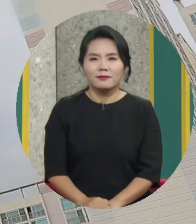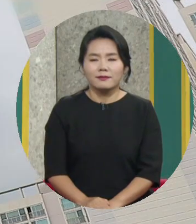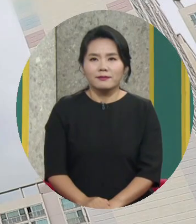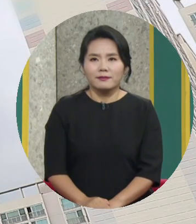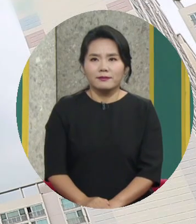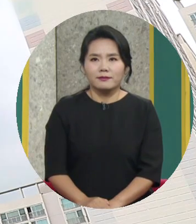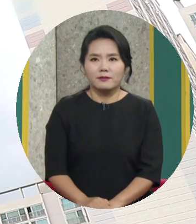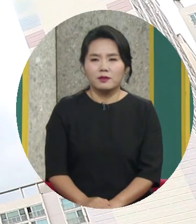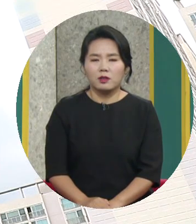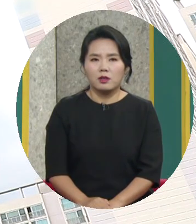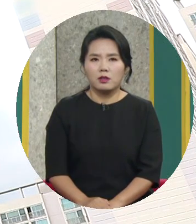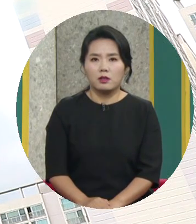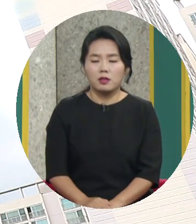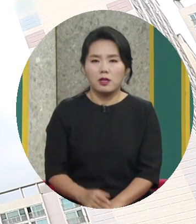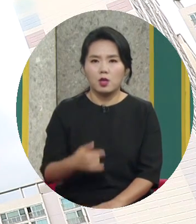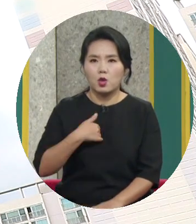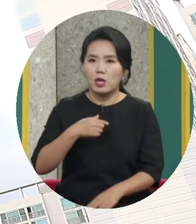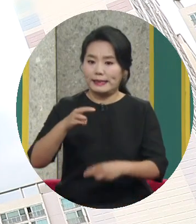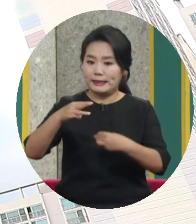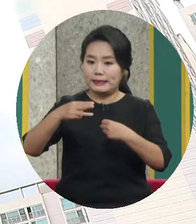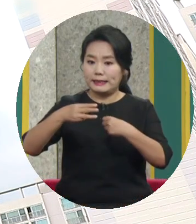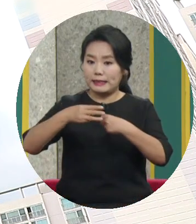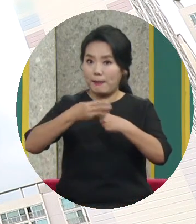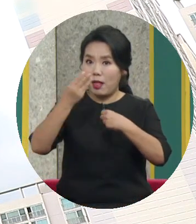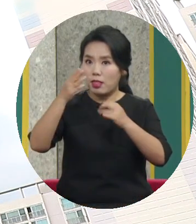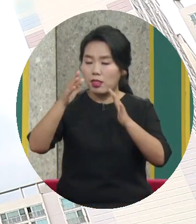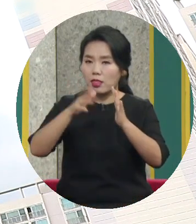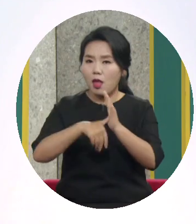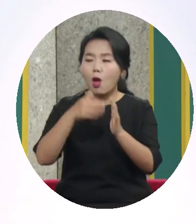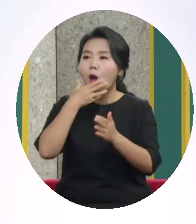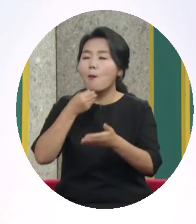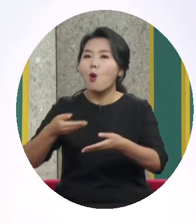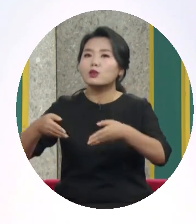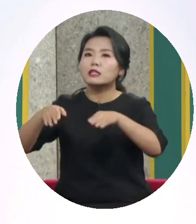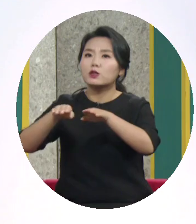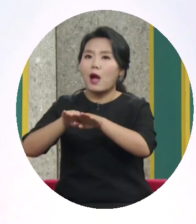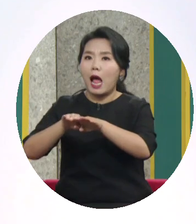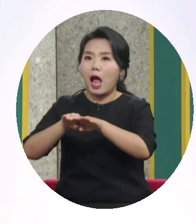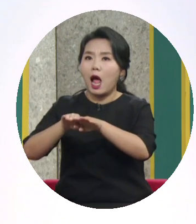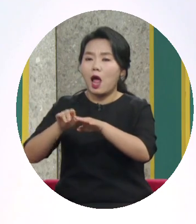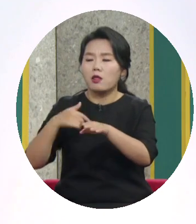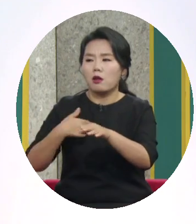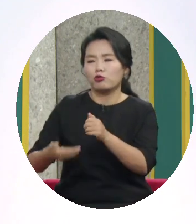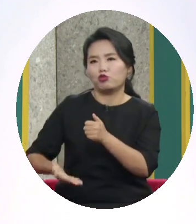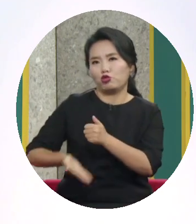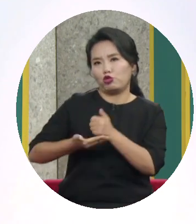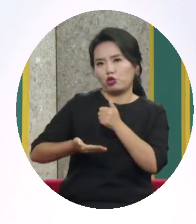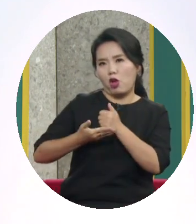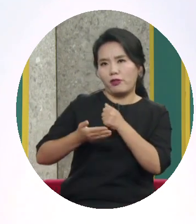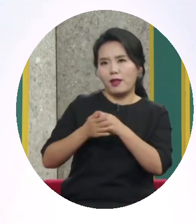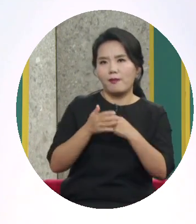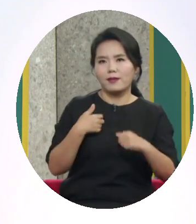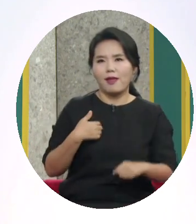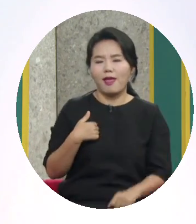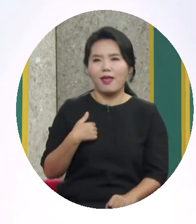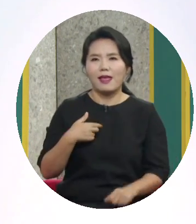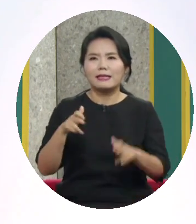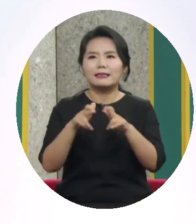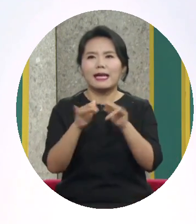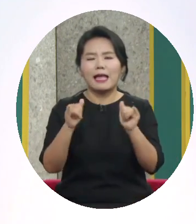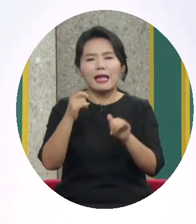효정인 초등학교 3학년 때 복지관 추천으로 장애인 배우를 찾는 연예인 매니지먼트사와 인연을 맺게